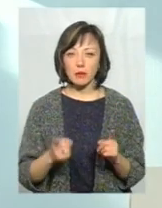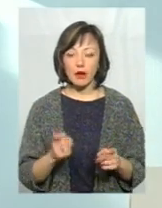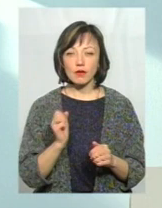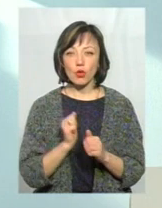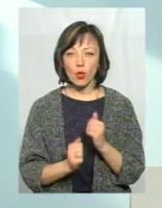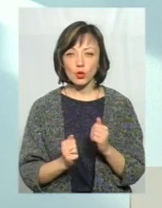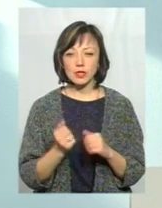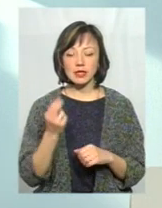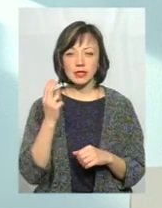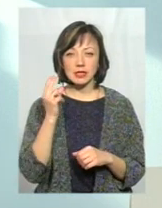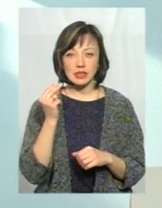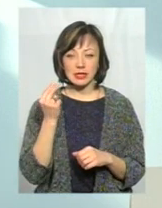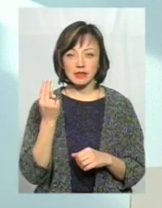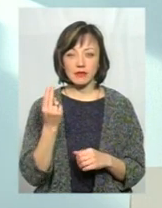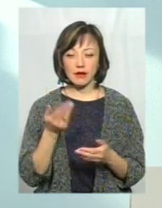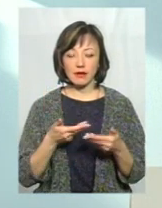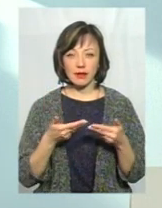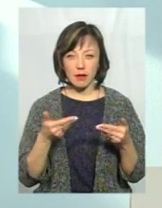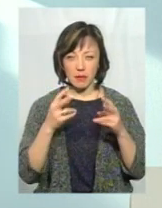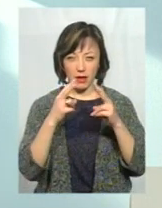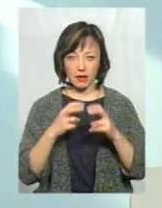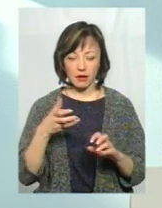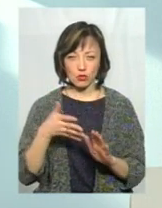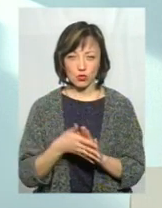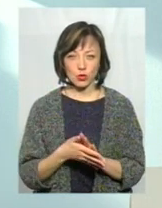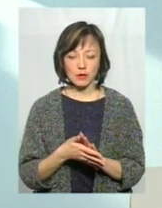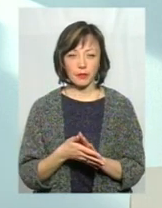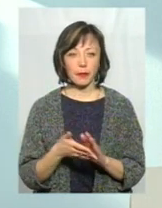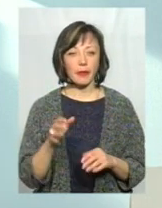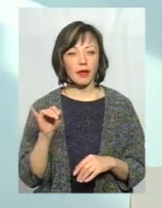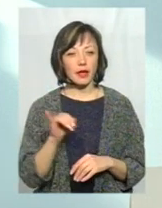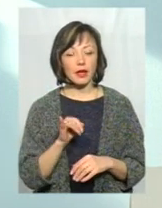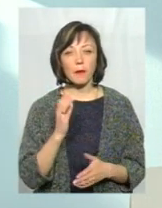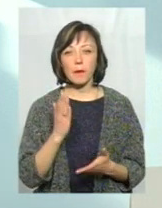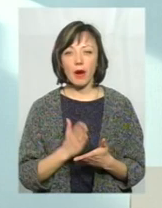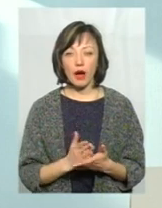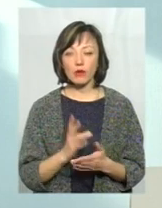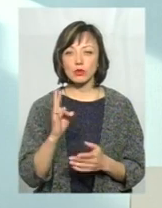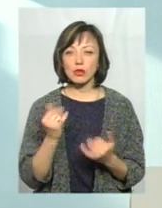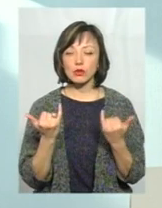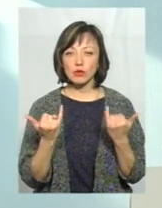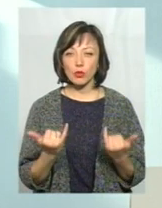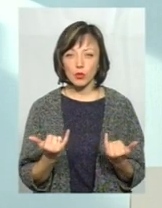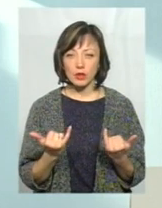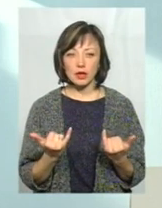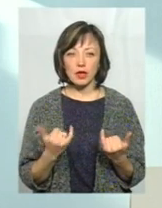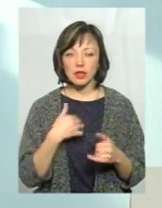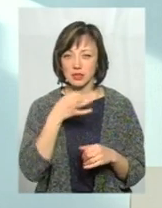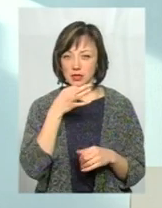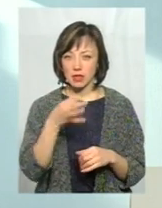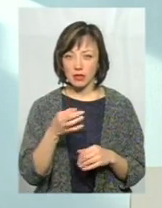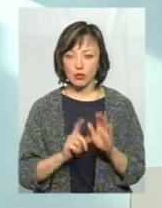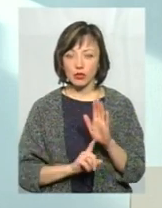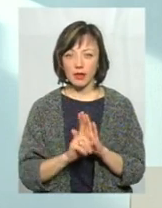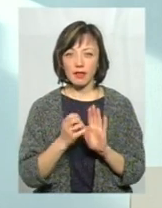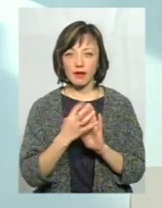кожна цифра нами аналізується. І маючи на сьогодні тих, як я сказала на самому